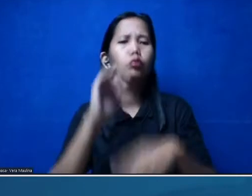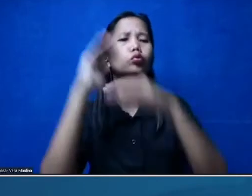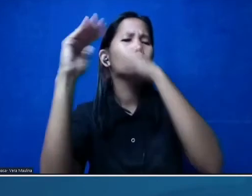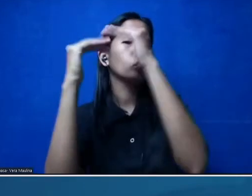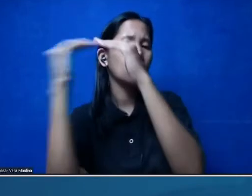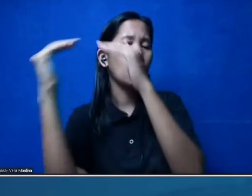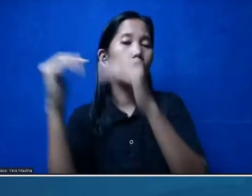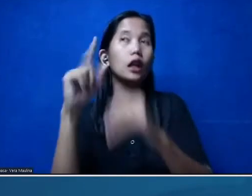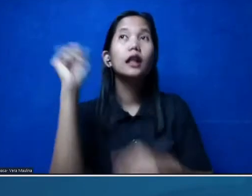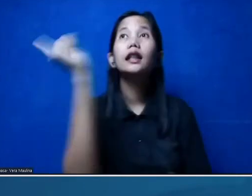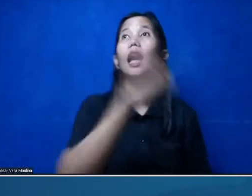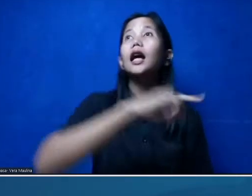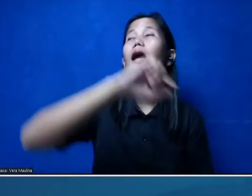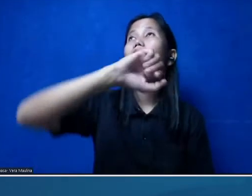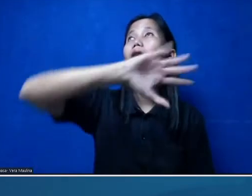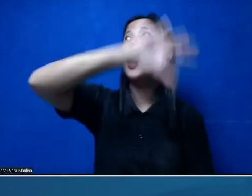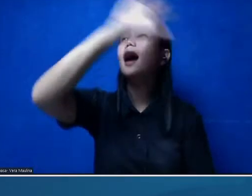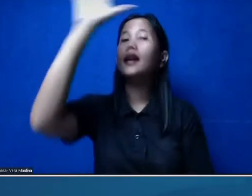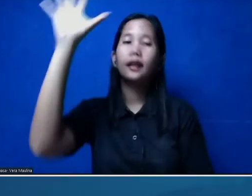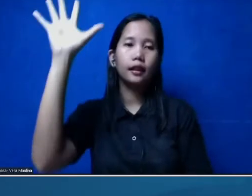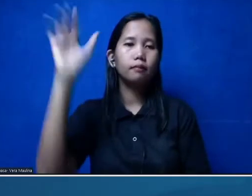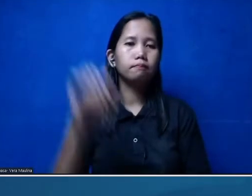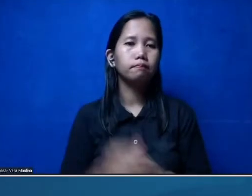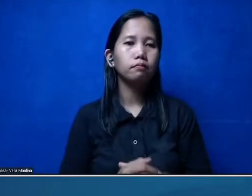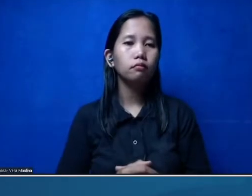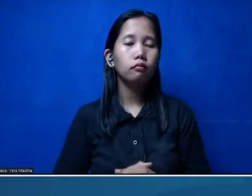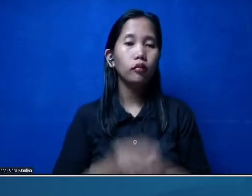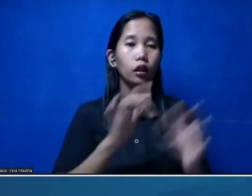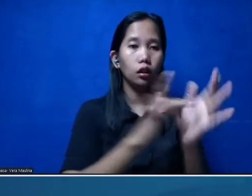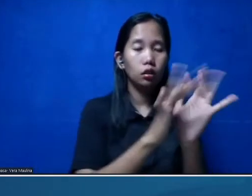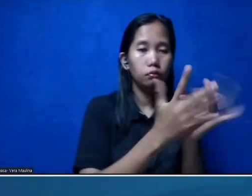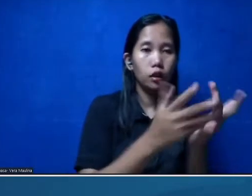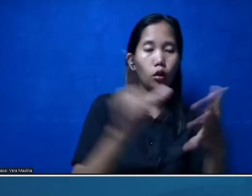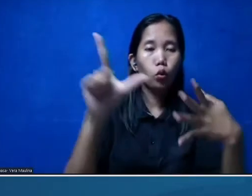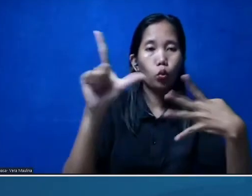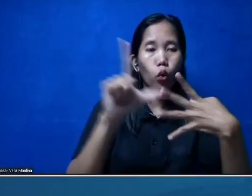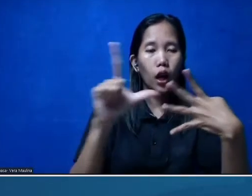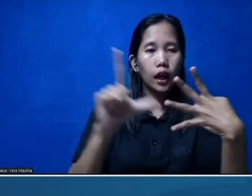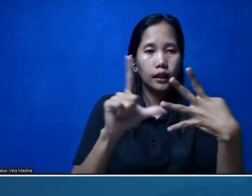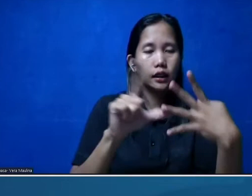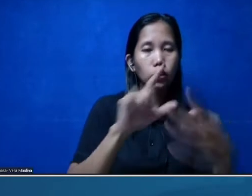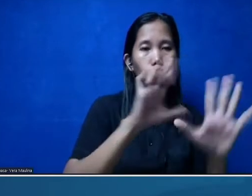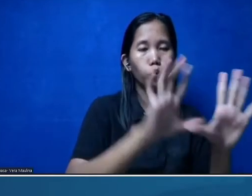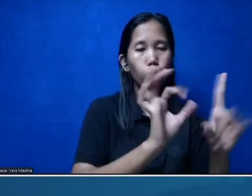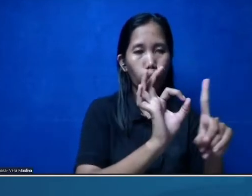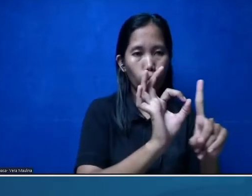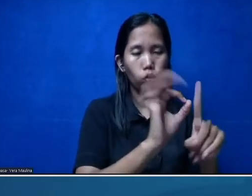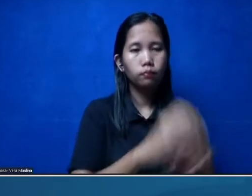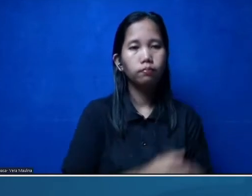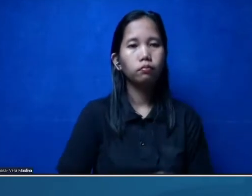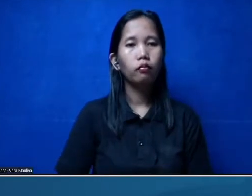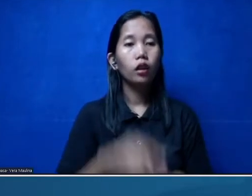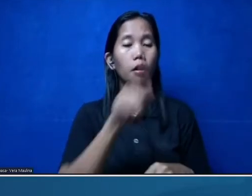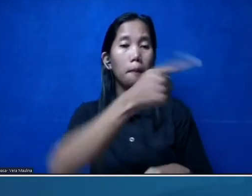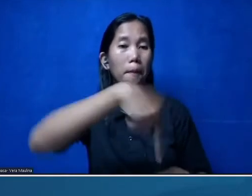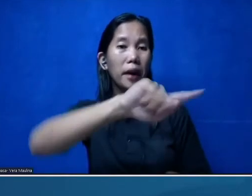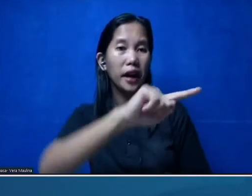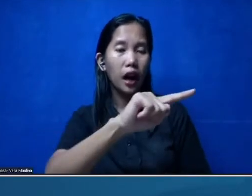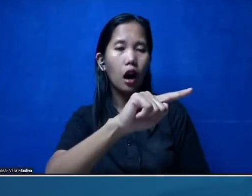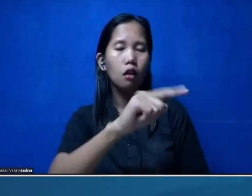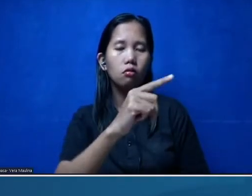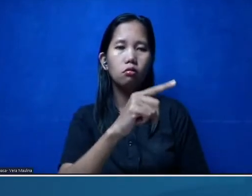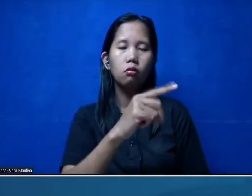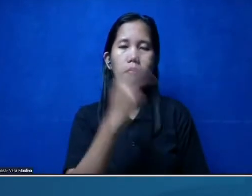dari langit jadi kita Yesus ada di dunia ini dia memastikan iblis itu bukan